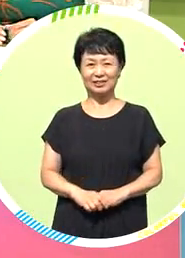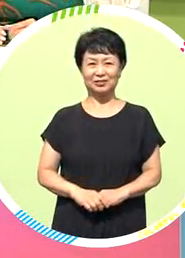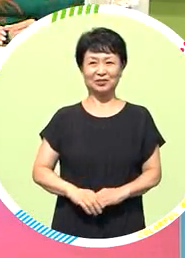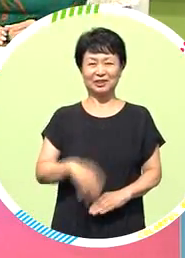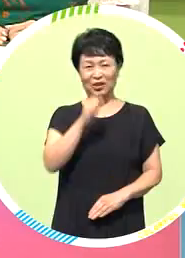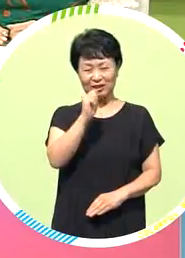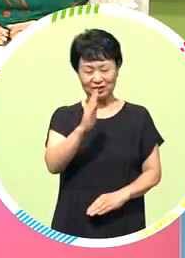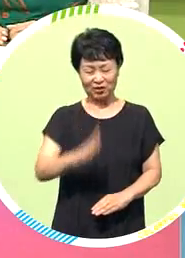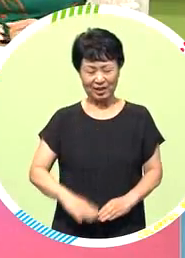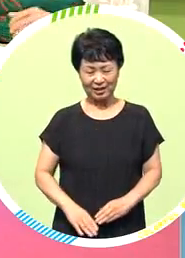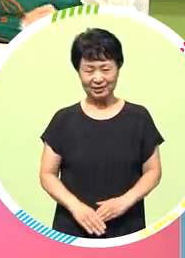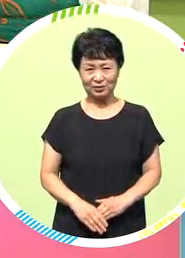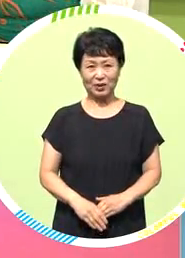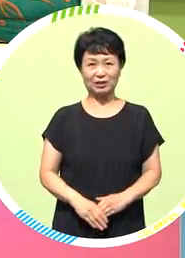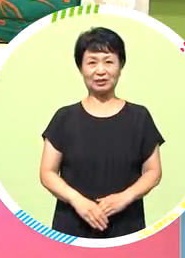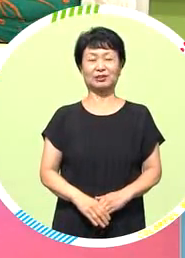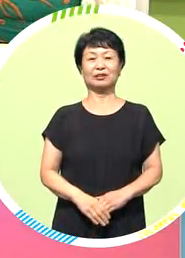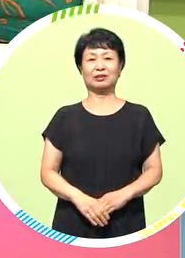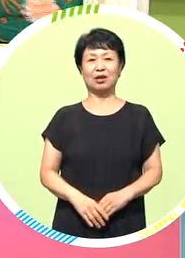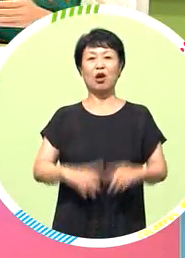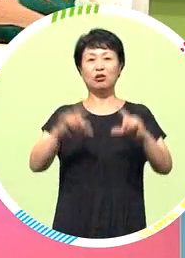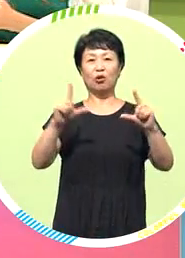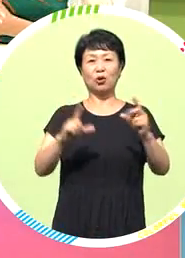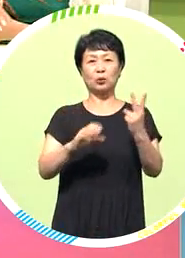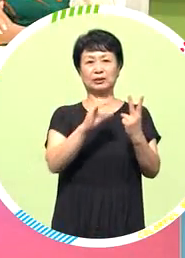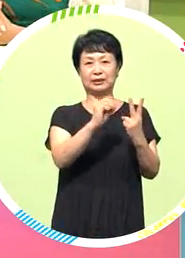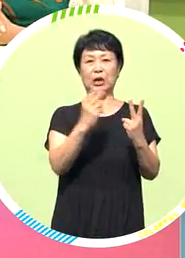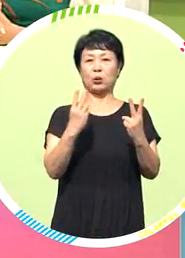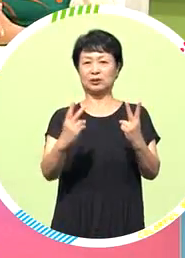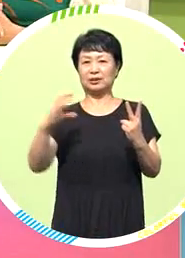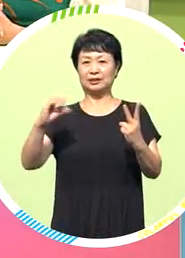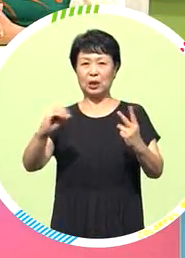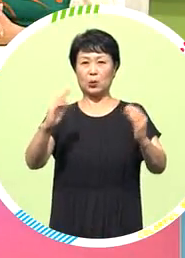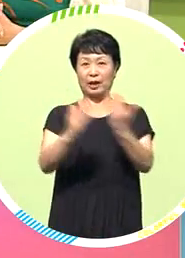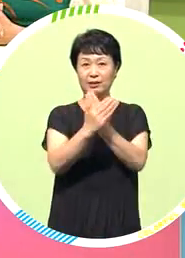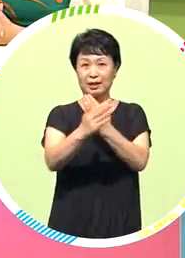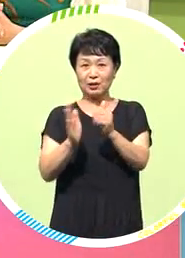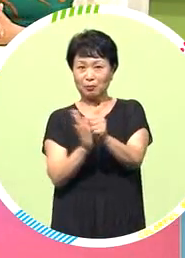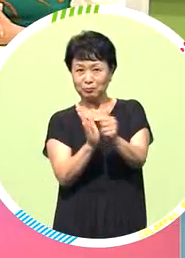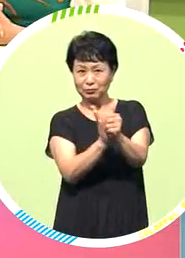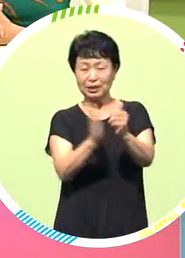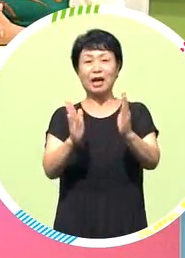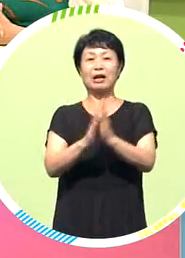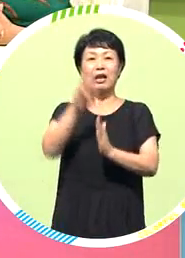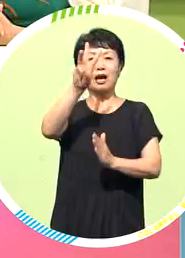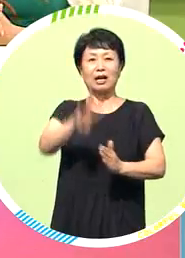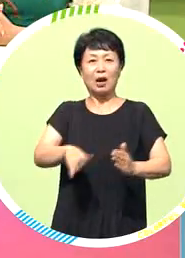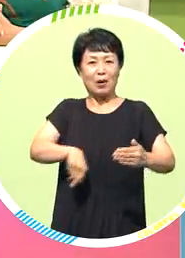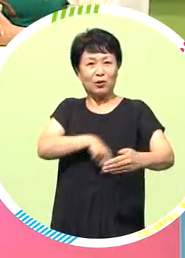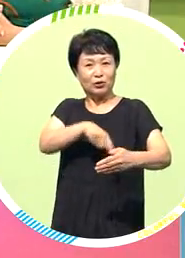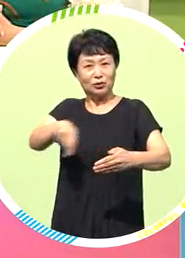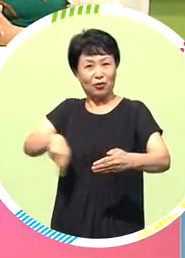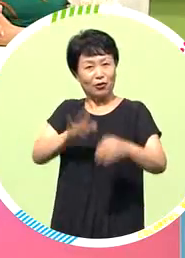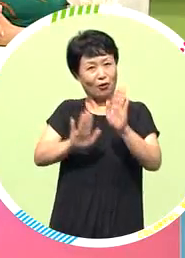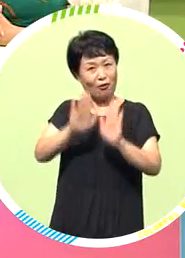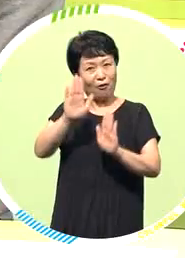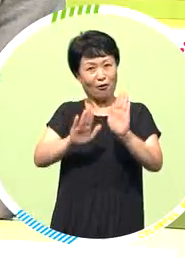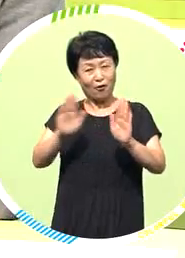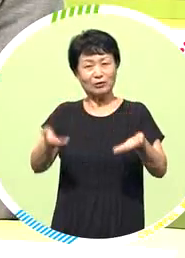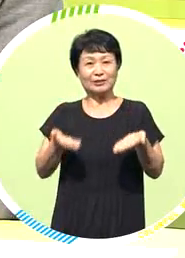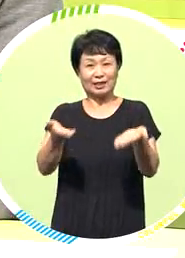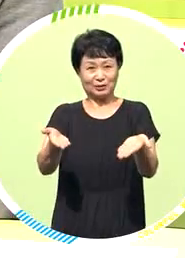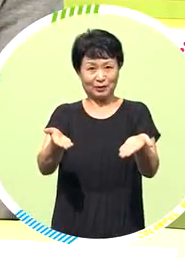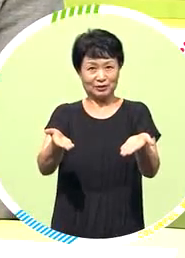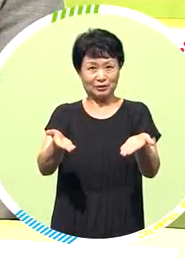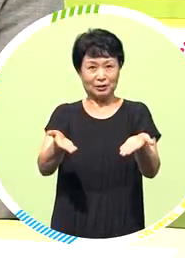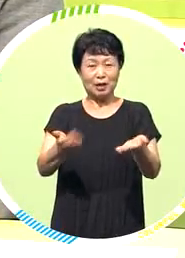。 さあ、今週はですね、東京2020大会を支える神奈川パワーについてお送りしていきたいと思うんですが、まあ、ま